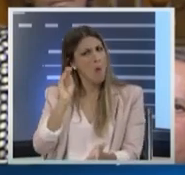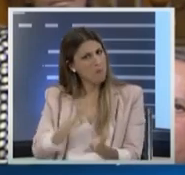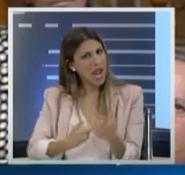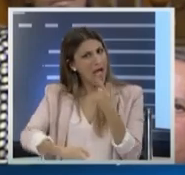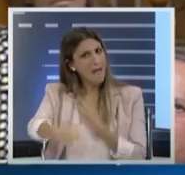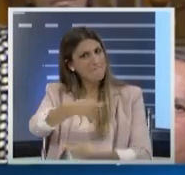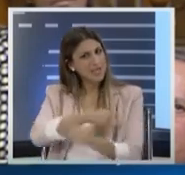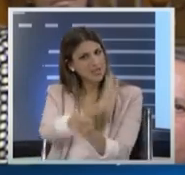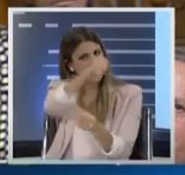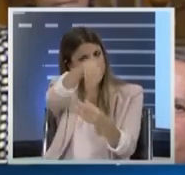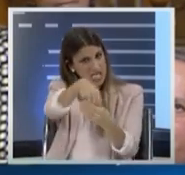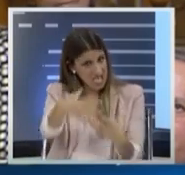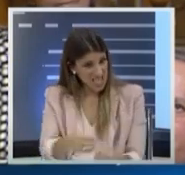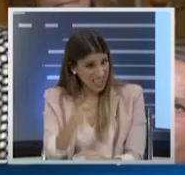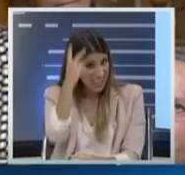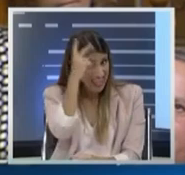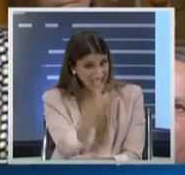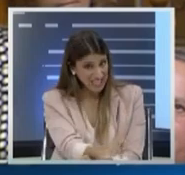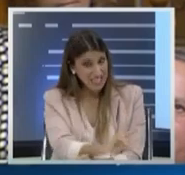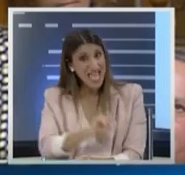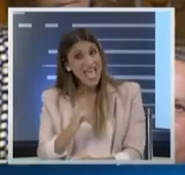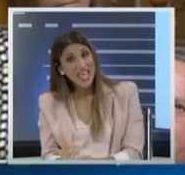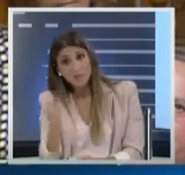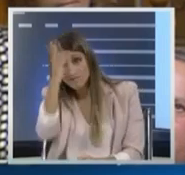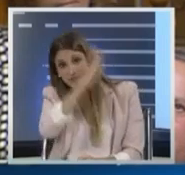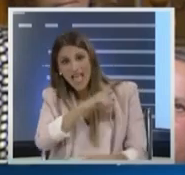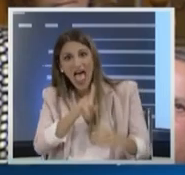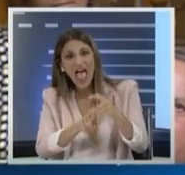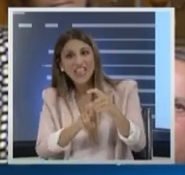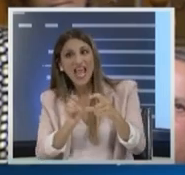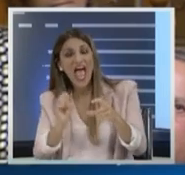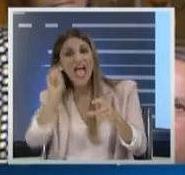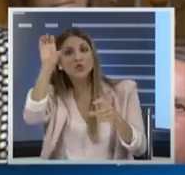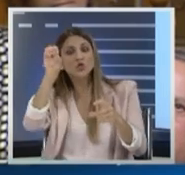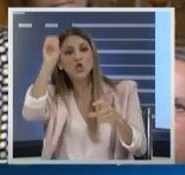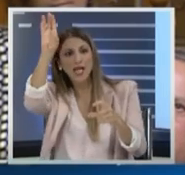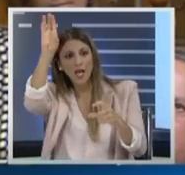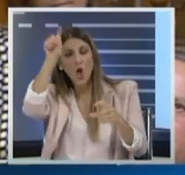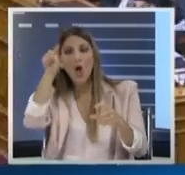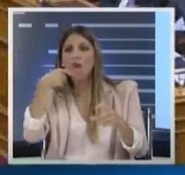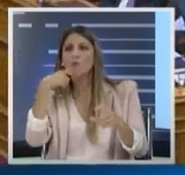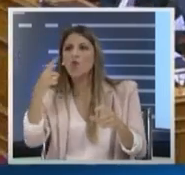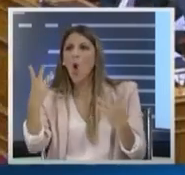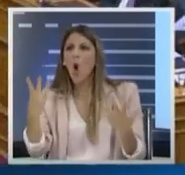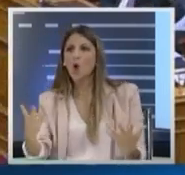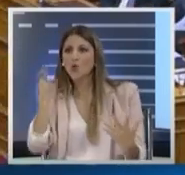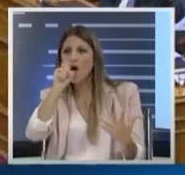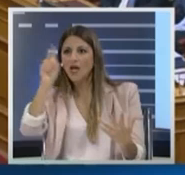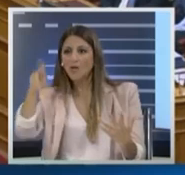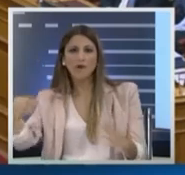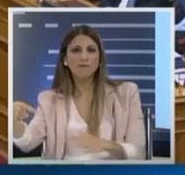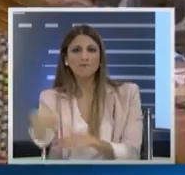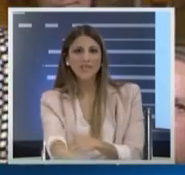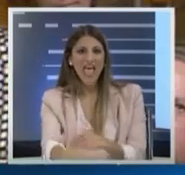επιχειρηματικές δραστηριότητες και κάποια offshore, κάποιο άλλο επιχειρηματία, ο οποίος έδωσε 8 εκατομμύρια στο πρώτο